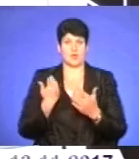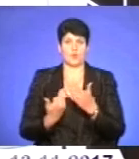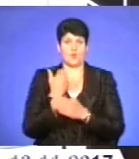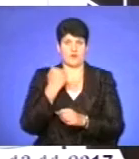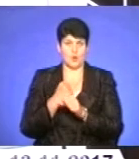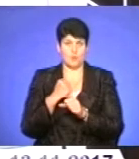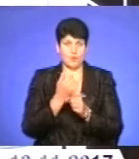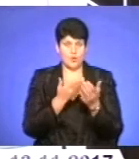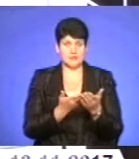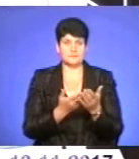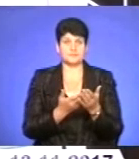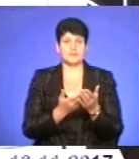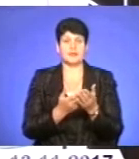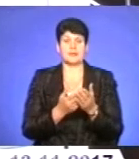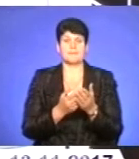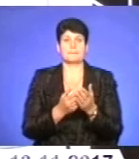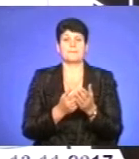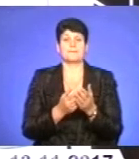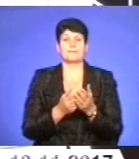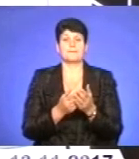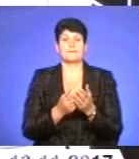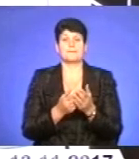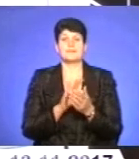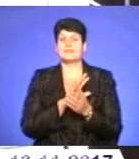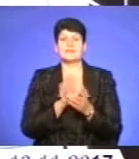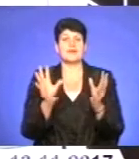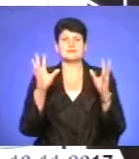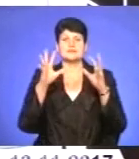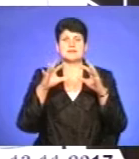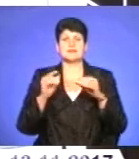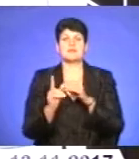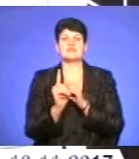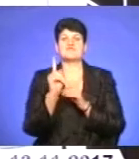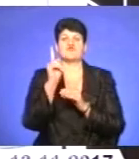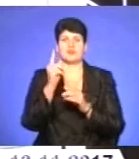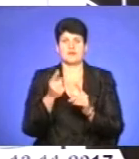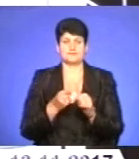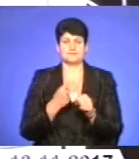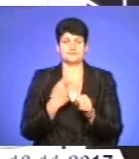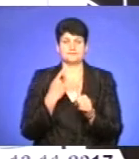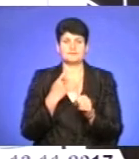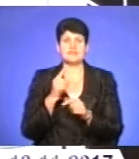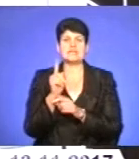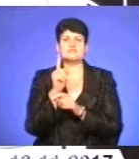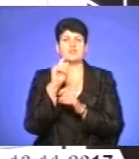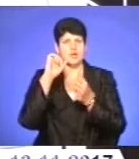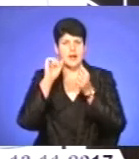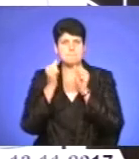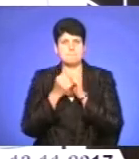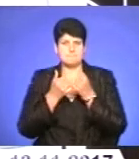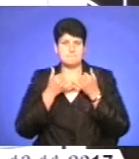робота – меморіальний знак «Незгасима свіча». Тобто свіча пам'яті,